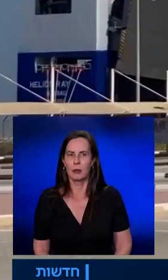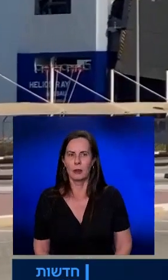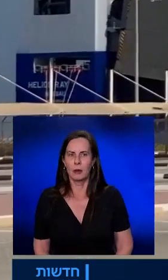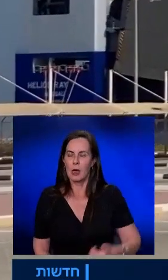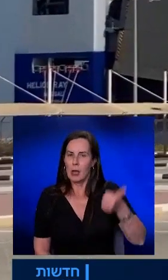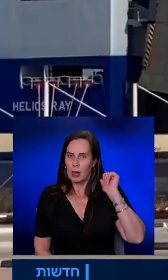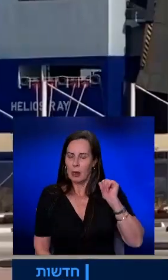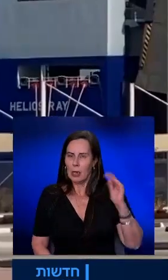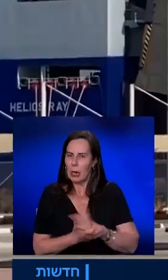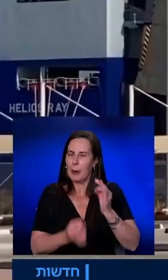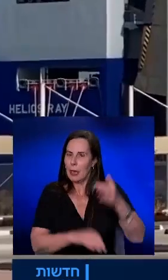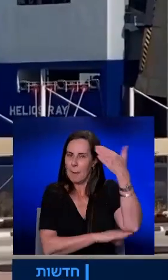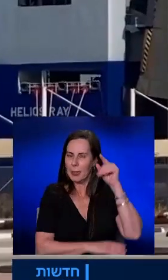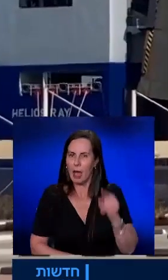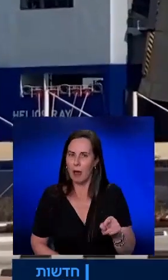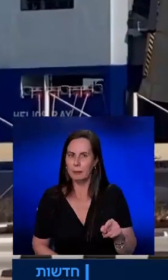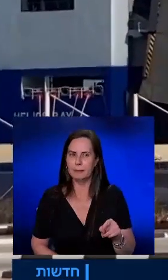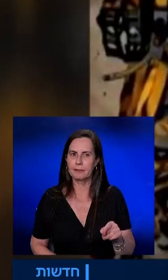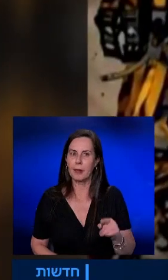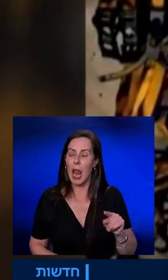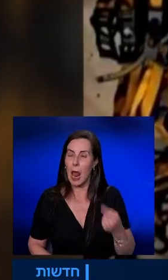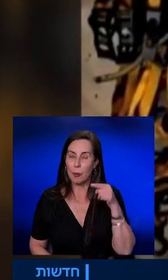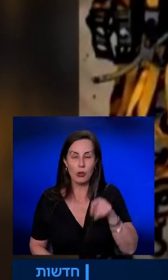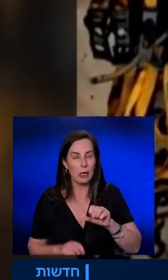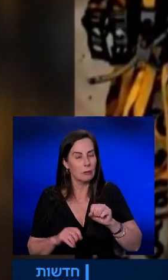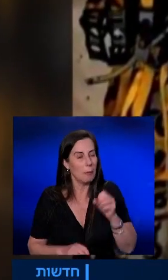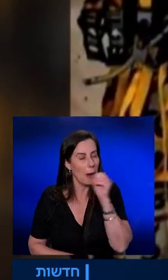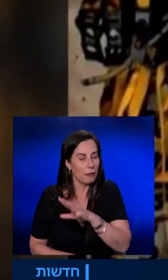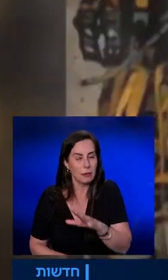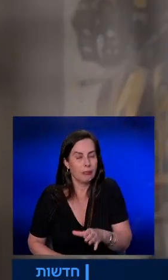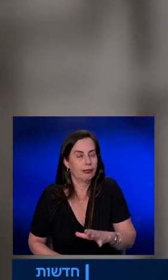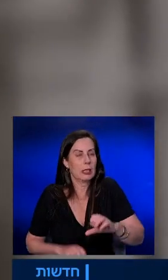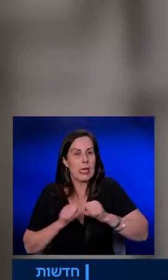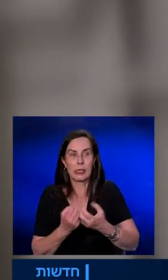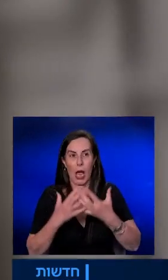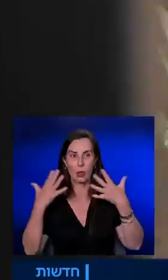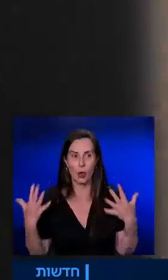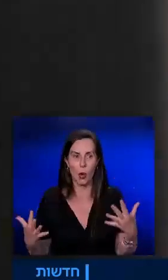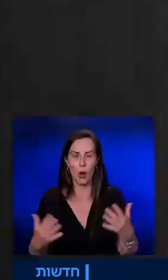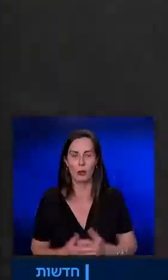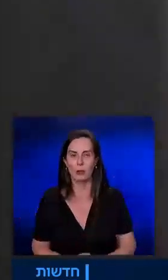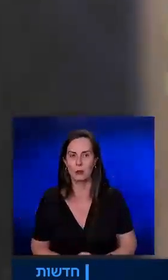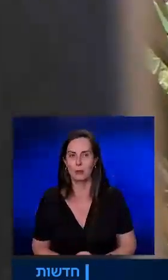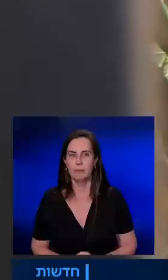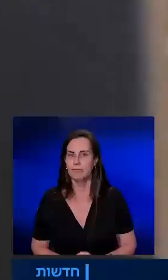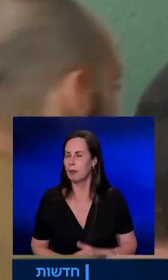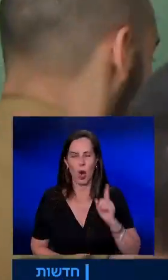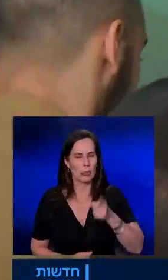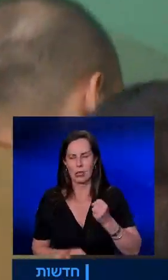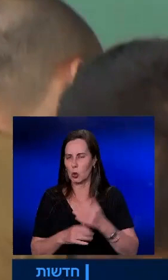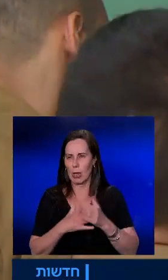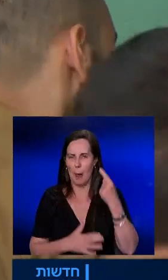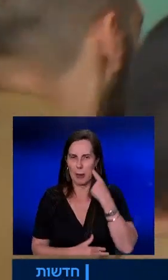החליט פרקליט המדינה עמית אייסמן כי למרות שמדובר בהדלפה בעלת פוטנציאל נזק משמעותי, אין מקום לחקירה